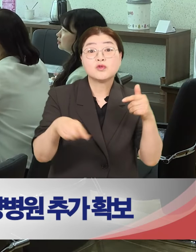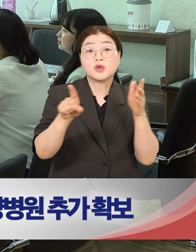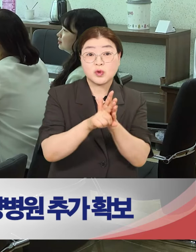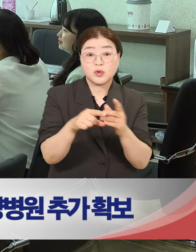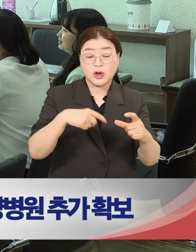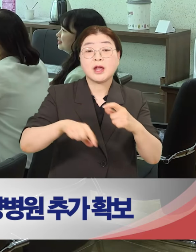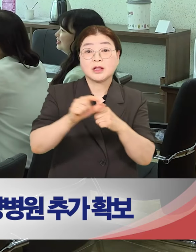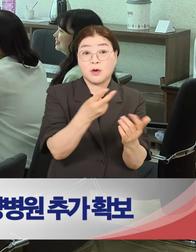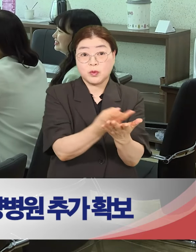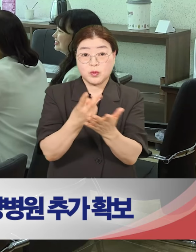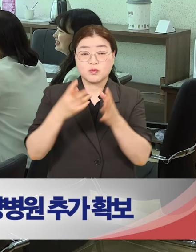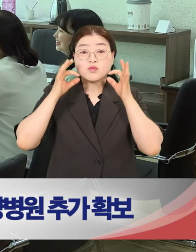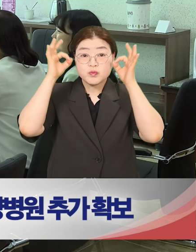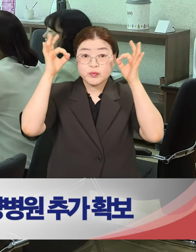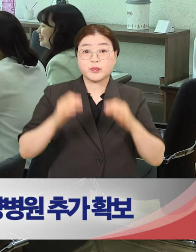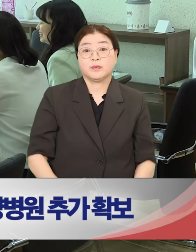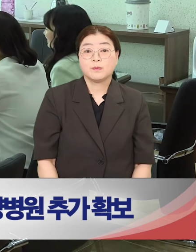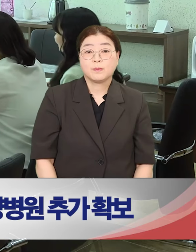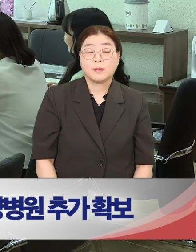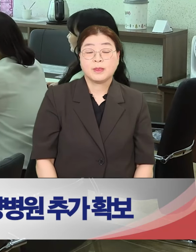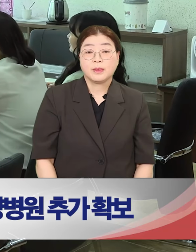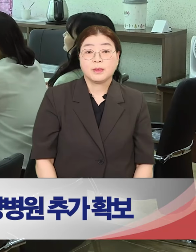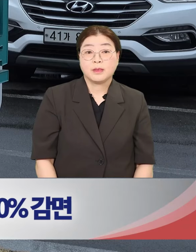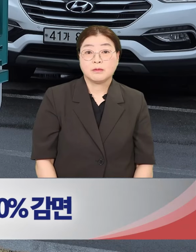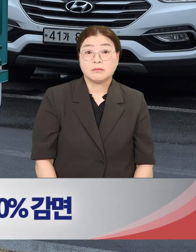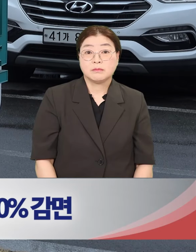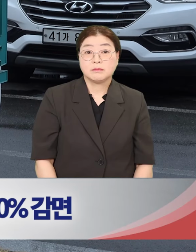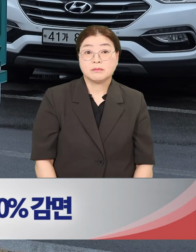향후 요양병원 추가 확보 등을 위해 노력하기로 하였습니다.